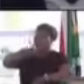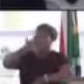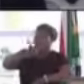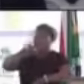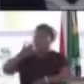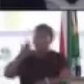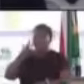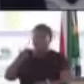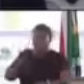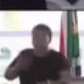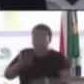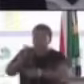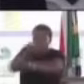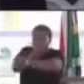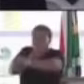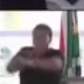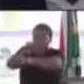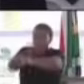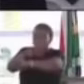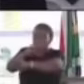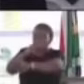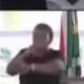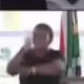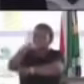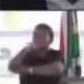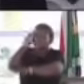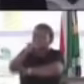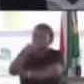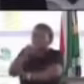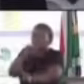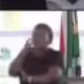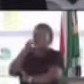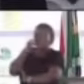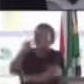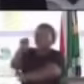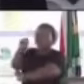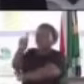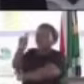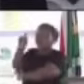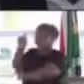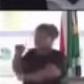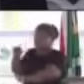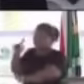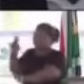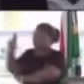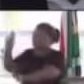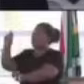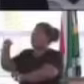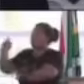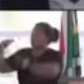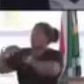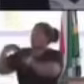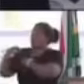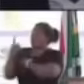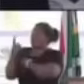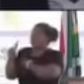Manifuna ogandaganda kumele nisikhulume nosuper zoma ibona babhekelene nezolimo.